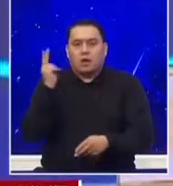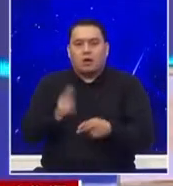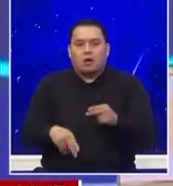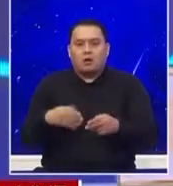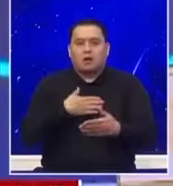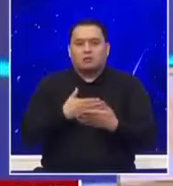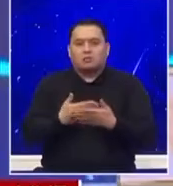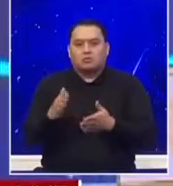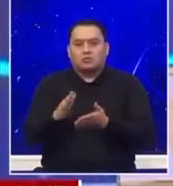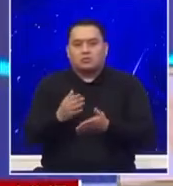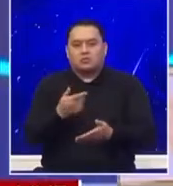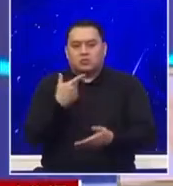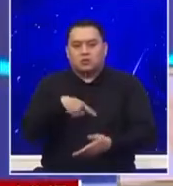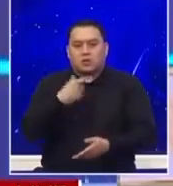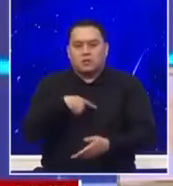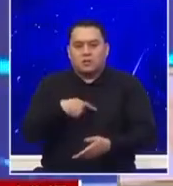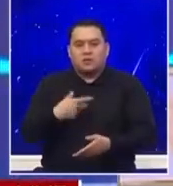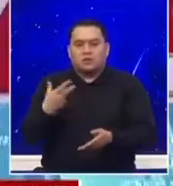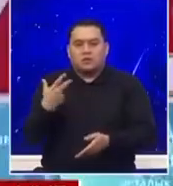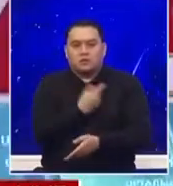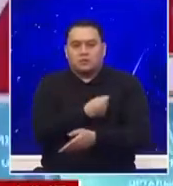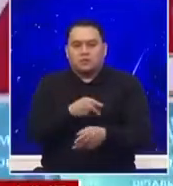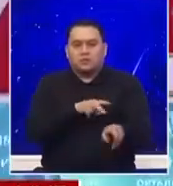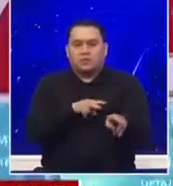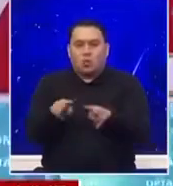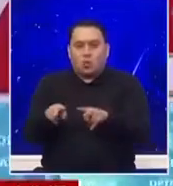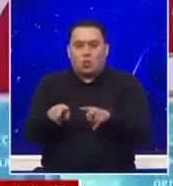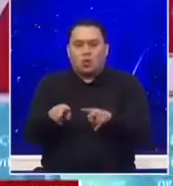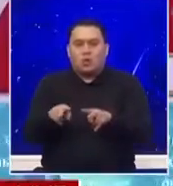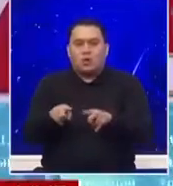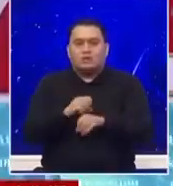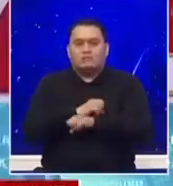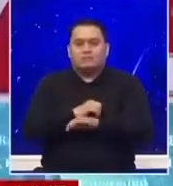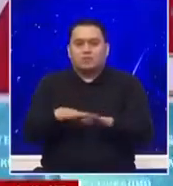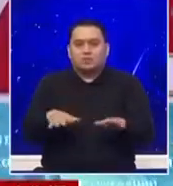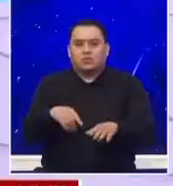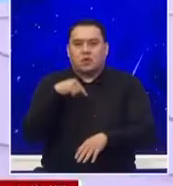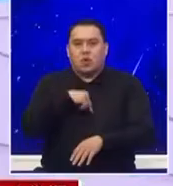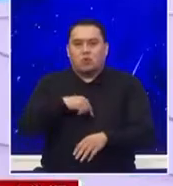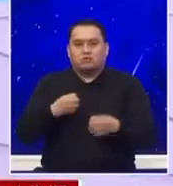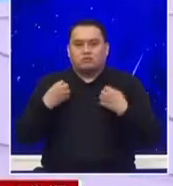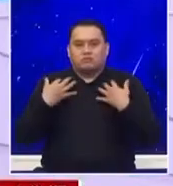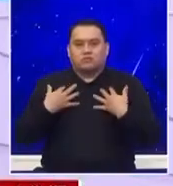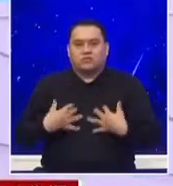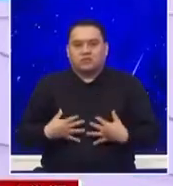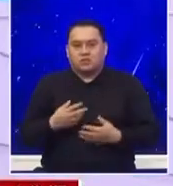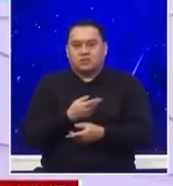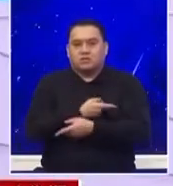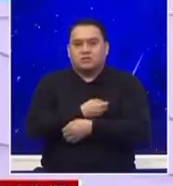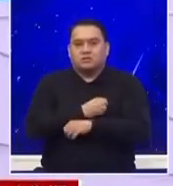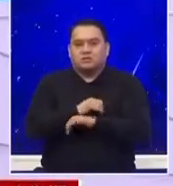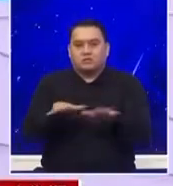Халық арасында екпе салдырған адамға чип тағып, жеке бақылауға алады екен деген сөздер таралып, денесі бөртіп кеткен баланың суреті таралып